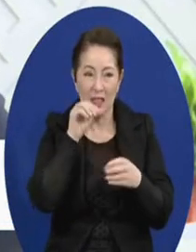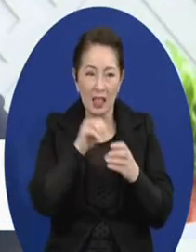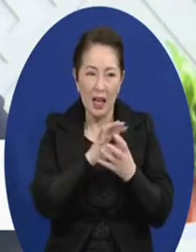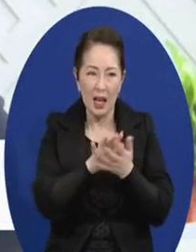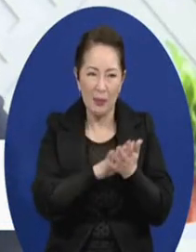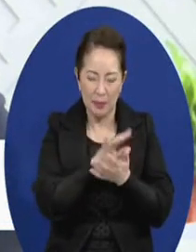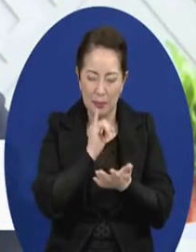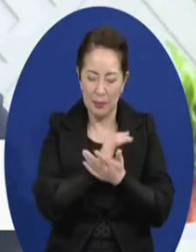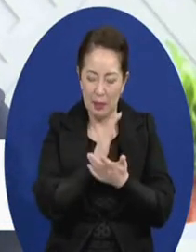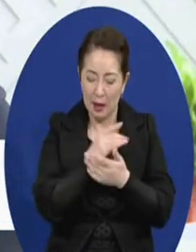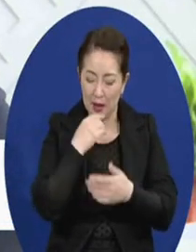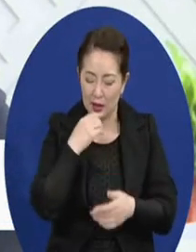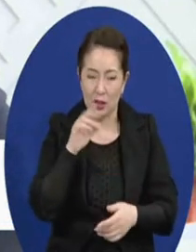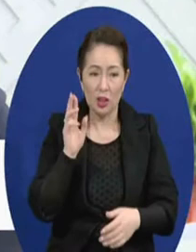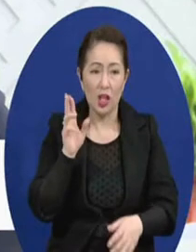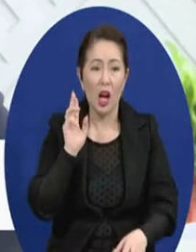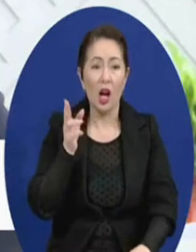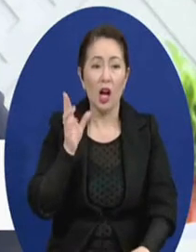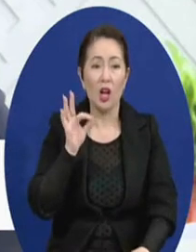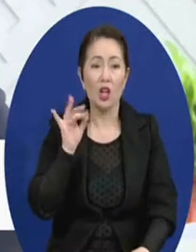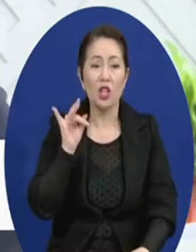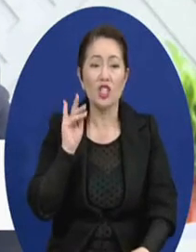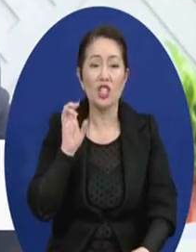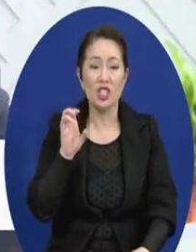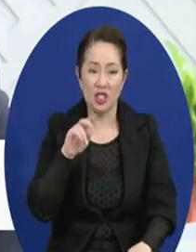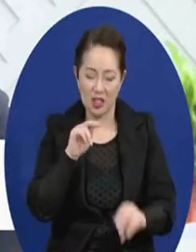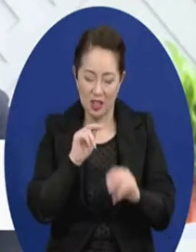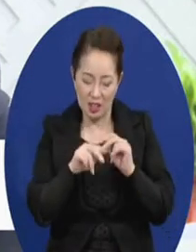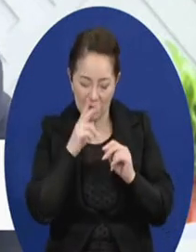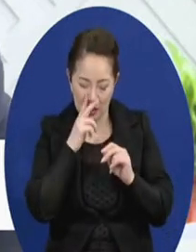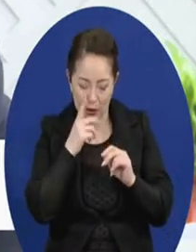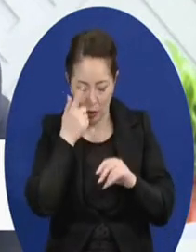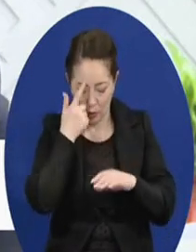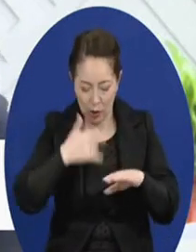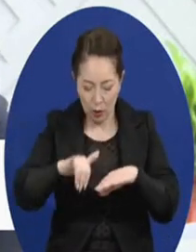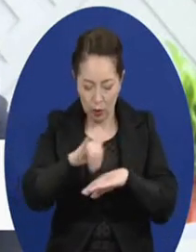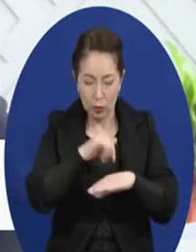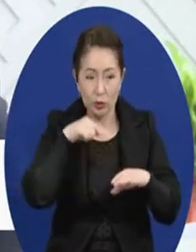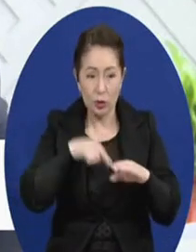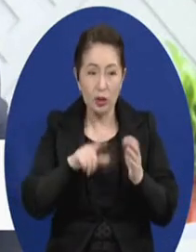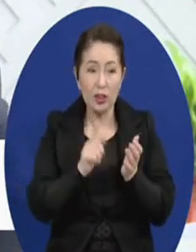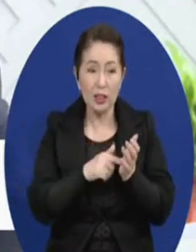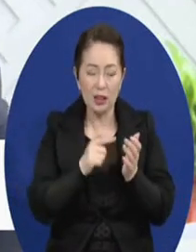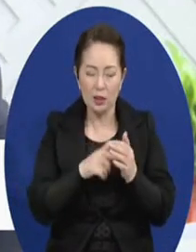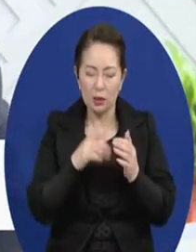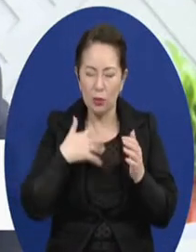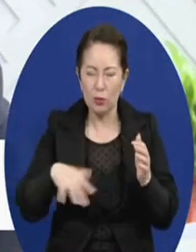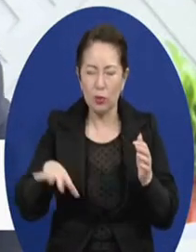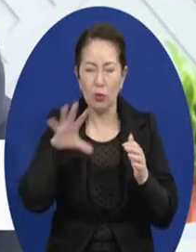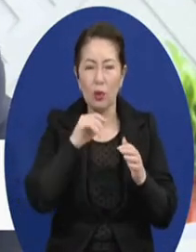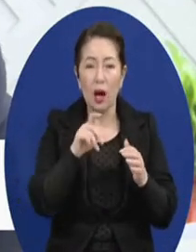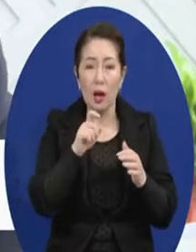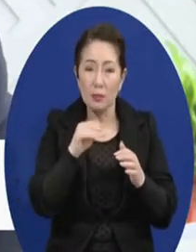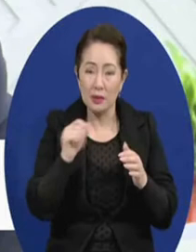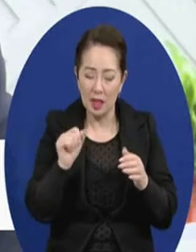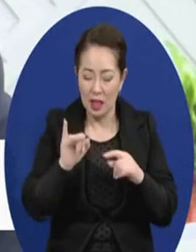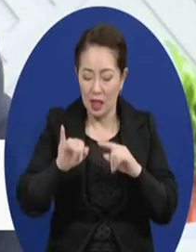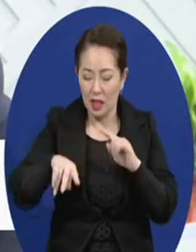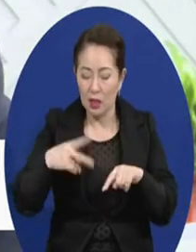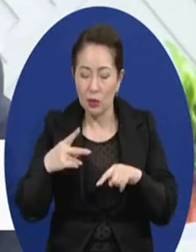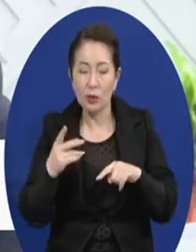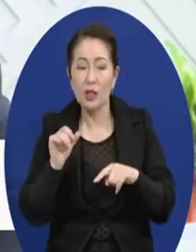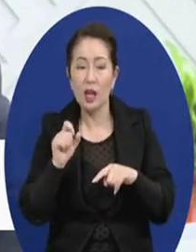яригддаг. Үүний хүрээнд бол нийт керосины шалгалтыг хийгээд Монгол улсад шаардлагатай байгаа нийт хэмжээ болон илүүдэл гарч байгаа хэсгүүд